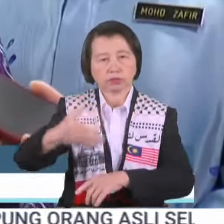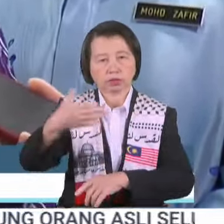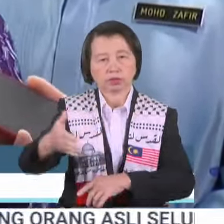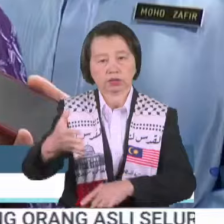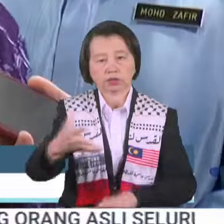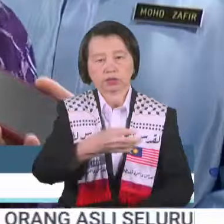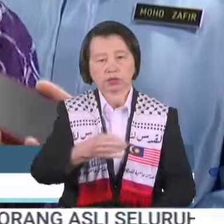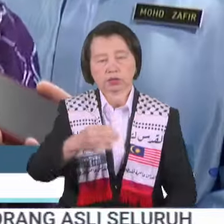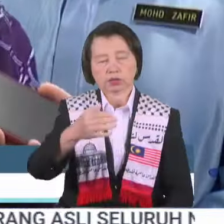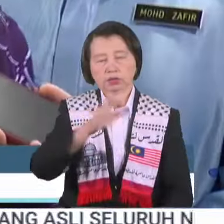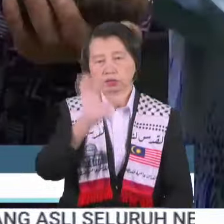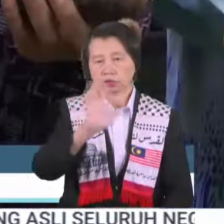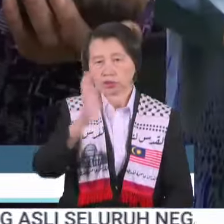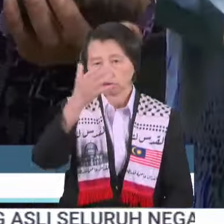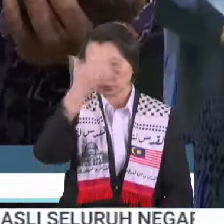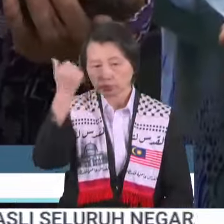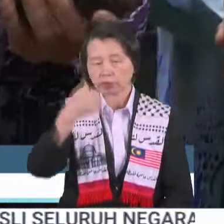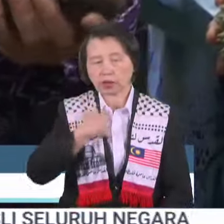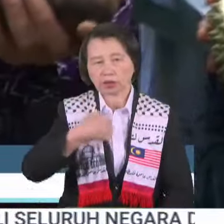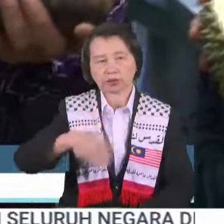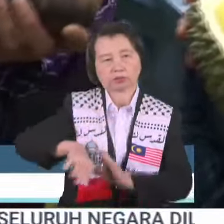lupa ada cabutan bertuah.